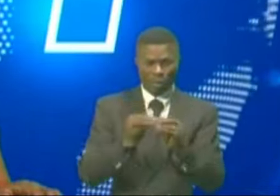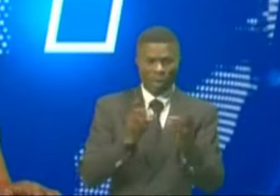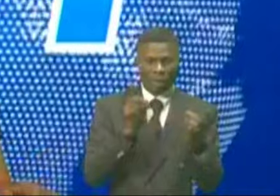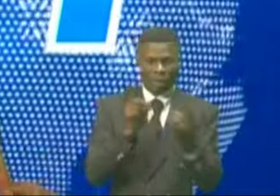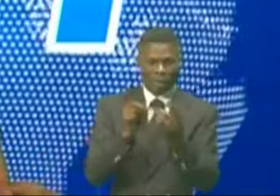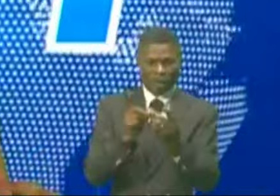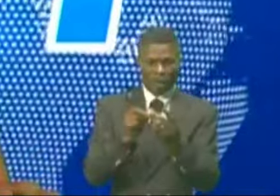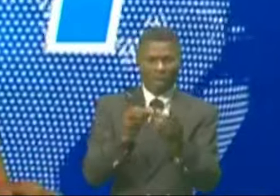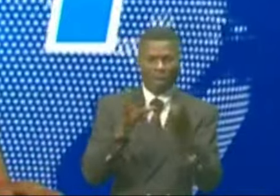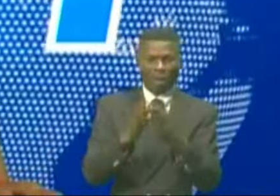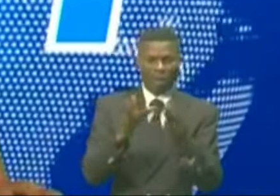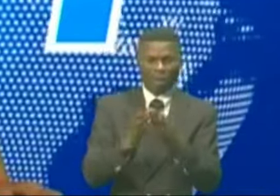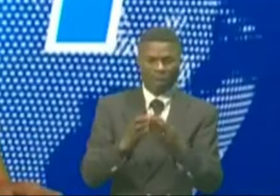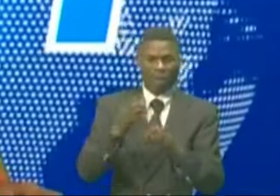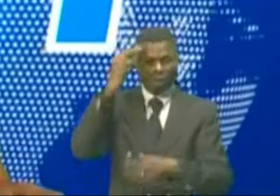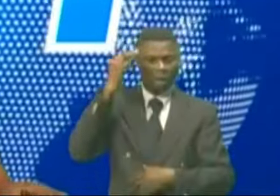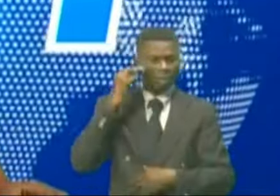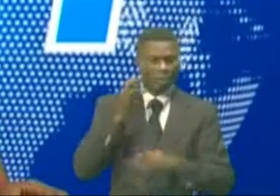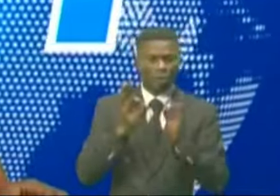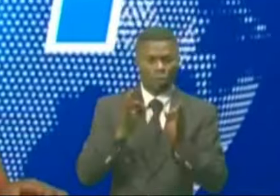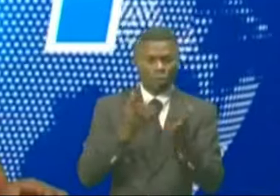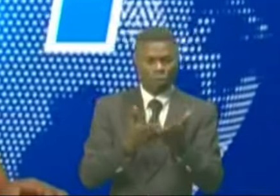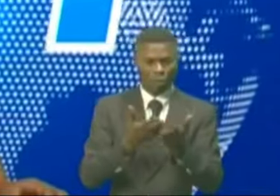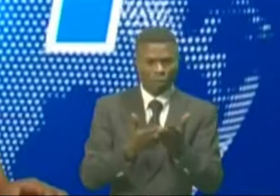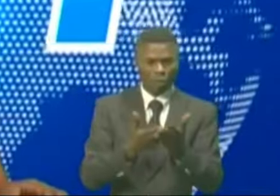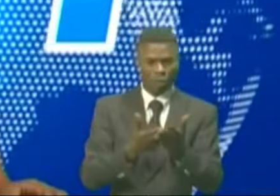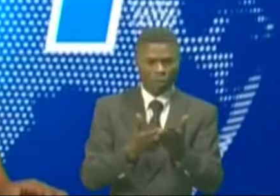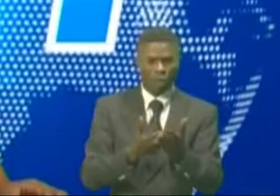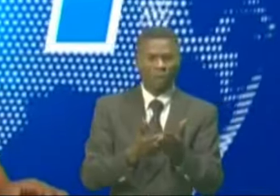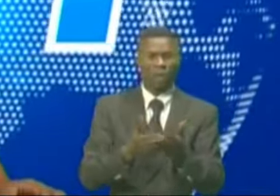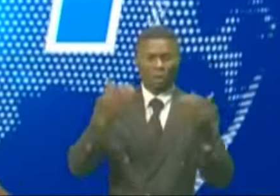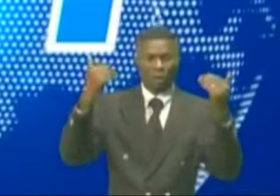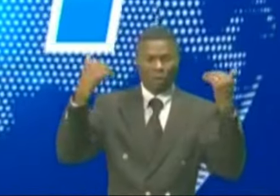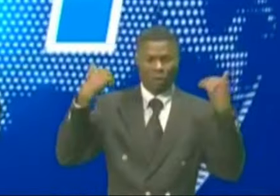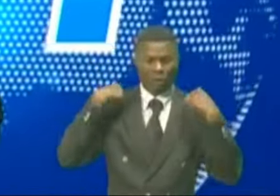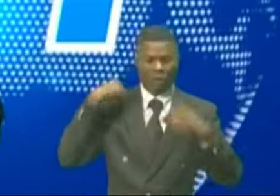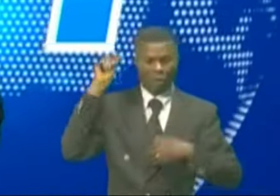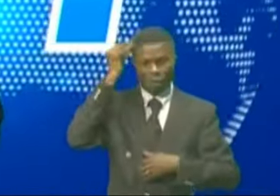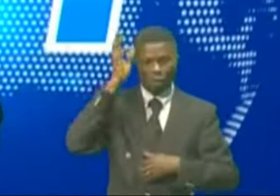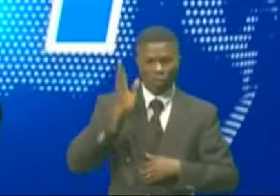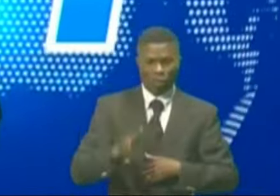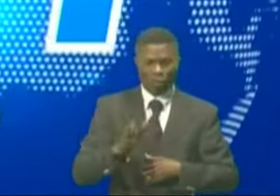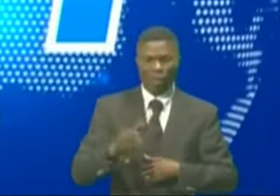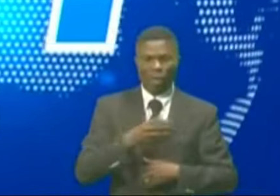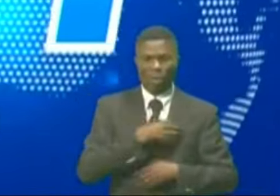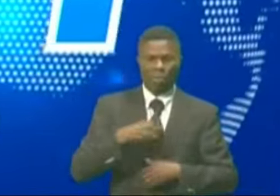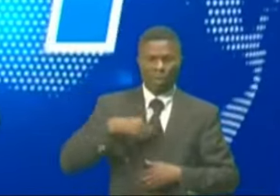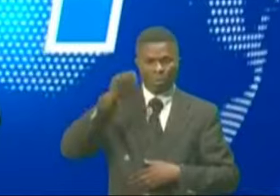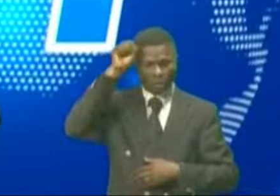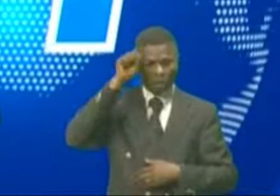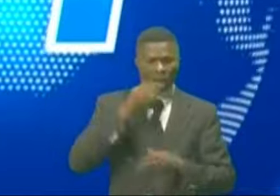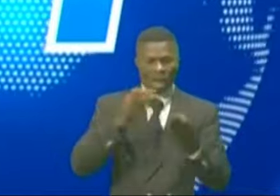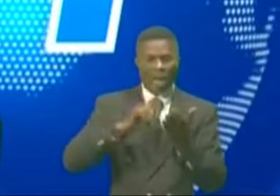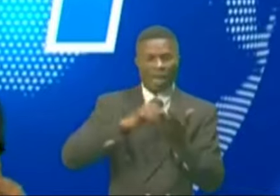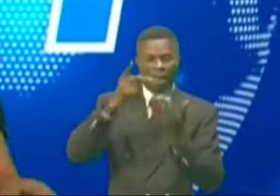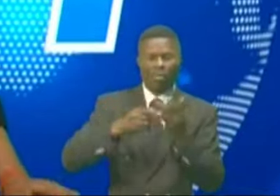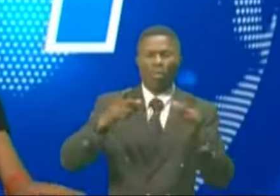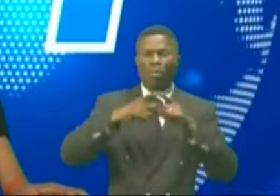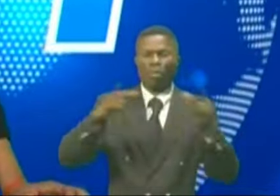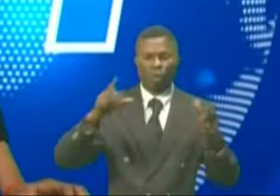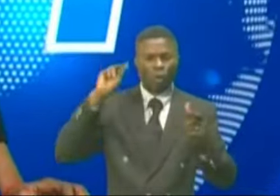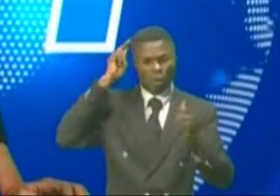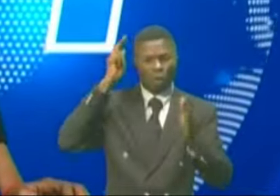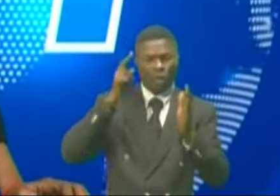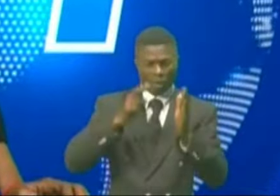contact avec son équipe gouvernementale. La chef de l'exécutif national a présenté les grands axes du programme du